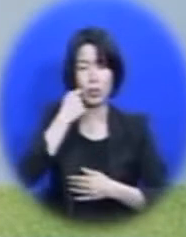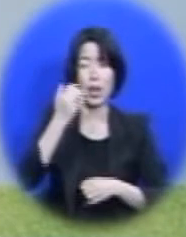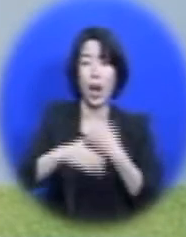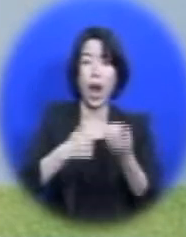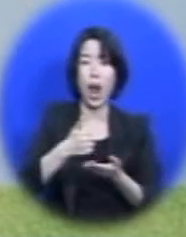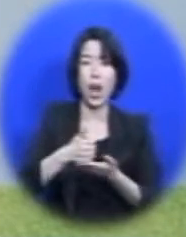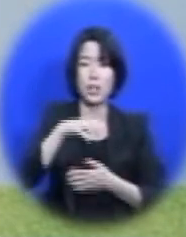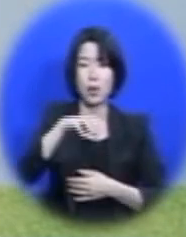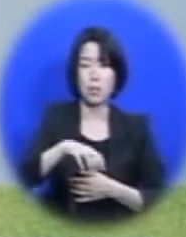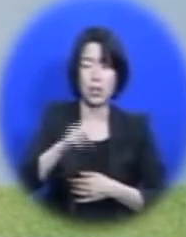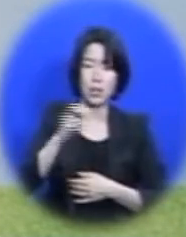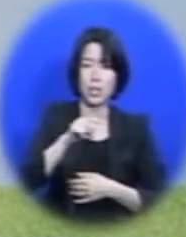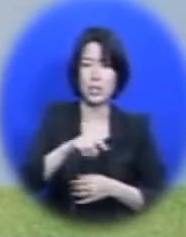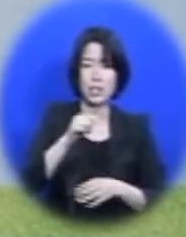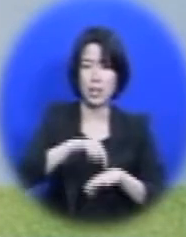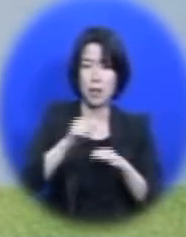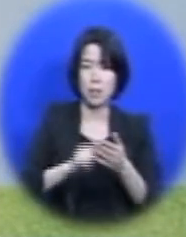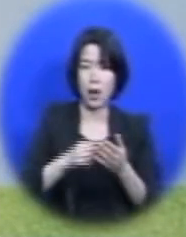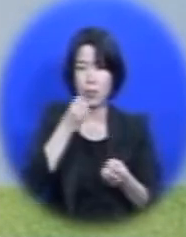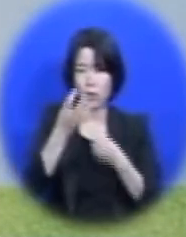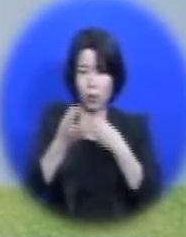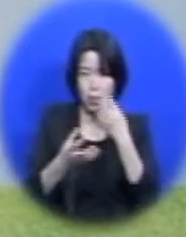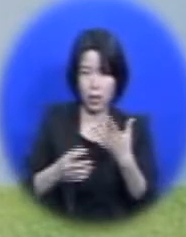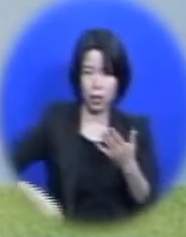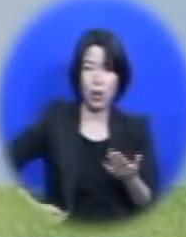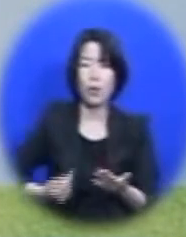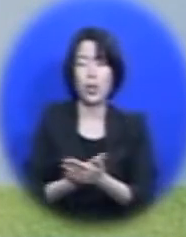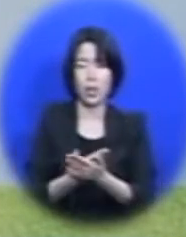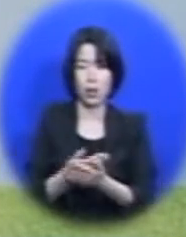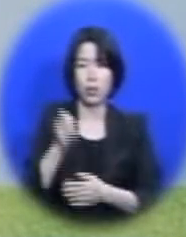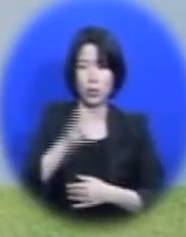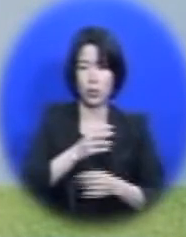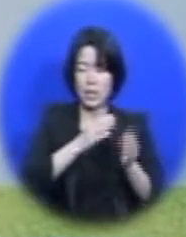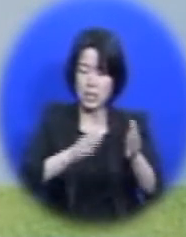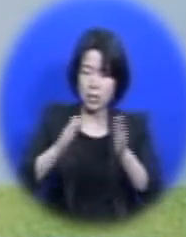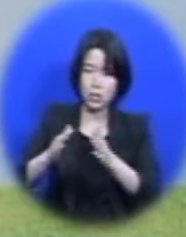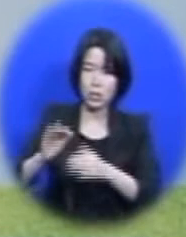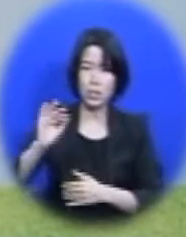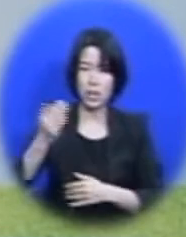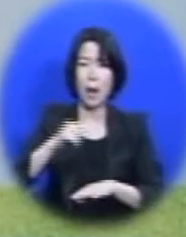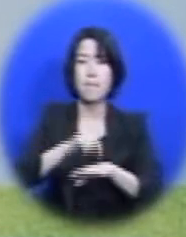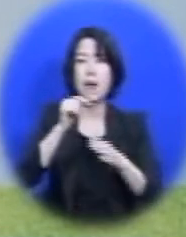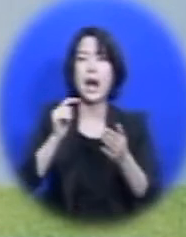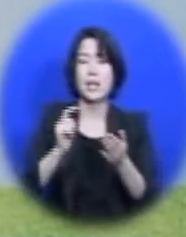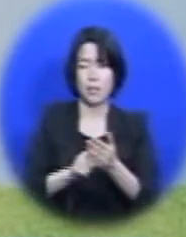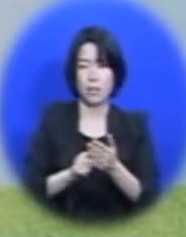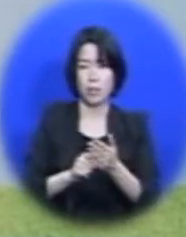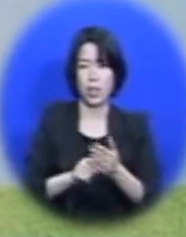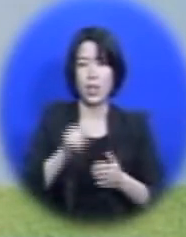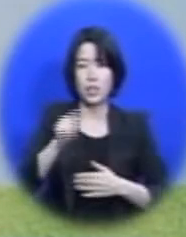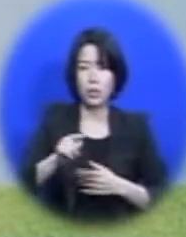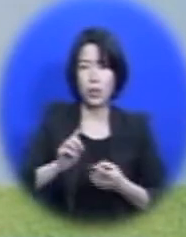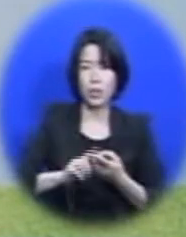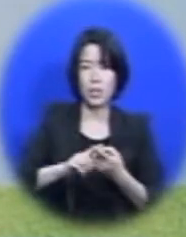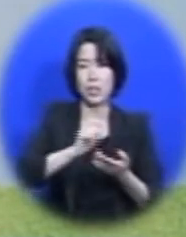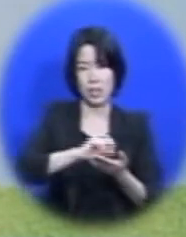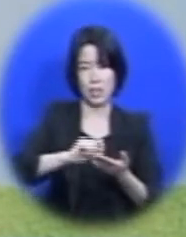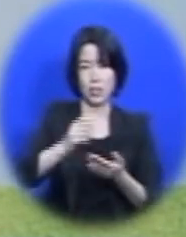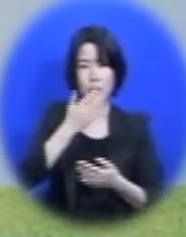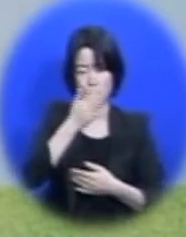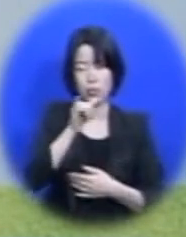그 마음을 고백하고 회개하고 정리된 마음이어야만 비로소 그것을 일기로 쓸 수가